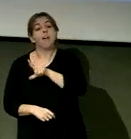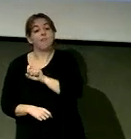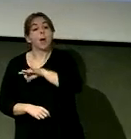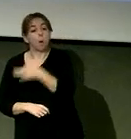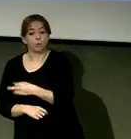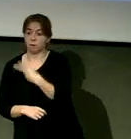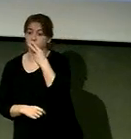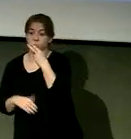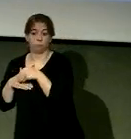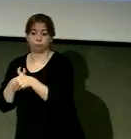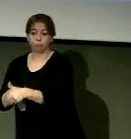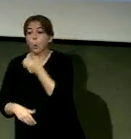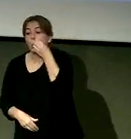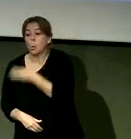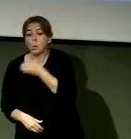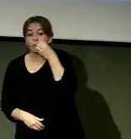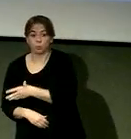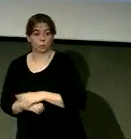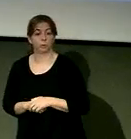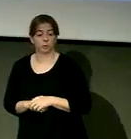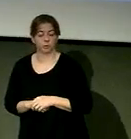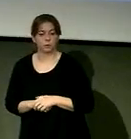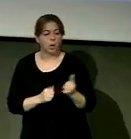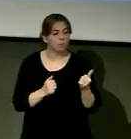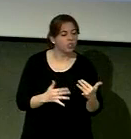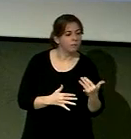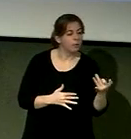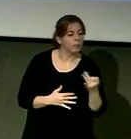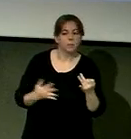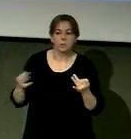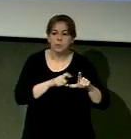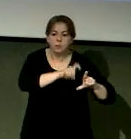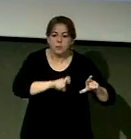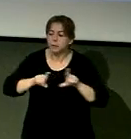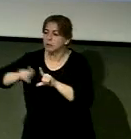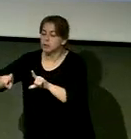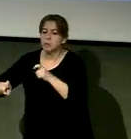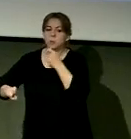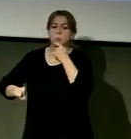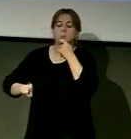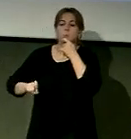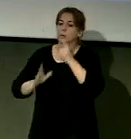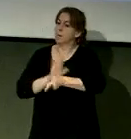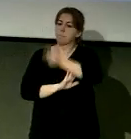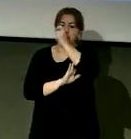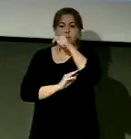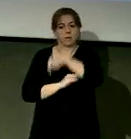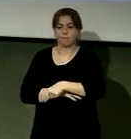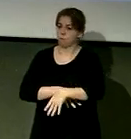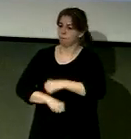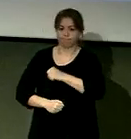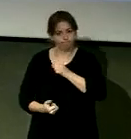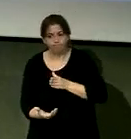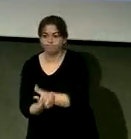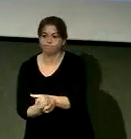à fumer quotidiennement. Ces chiffres soulignent donc l'importance d'intervenir sur deux acteurs.